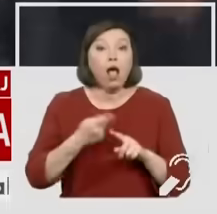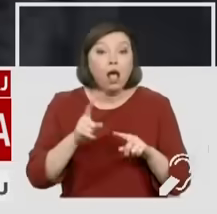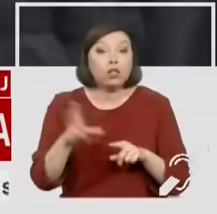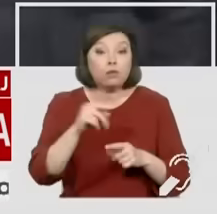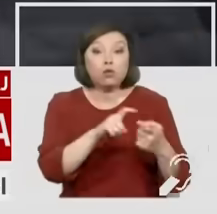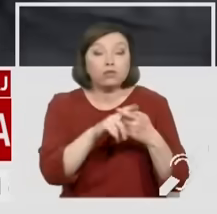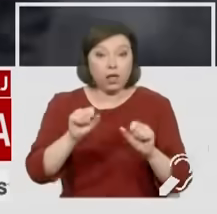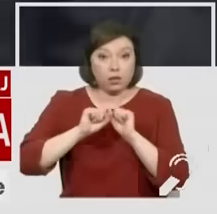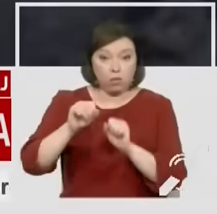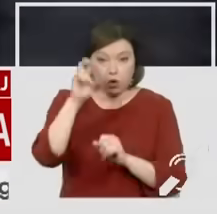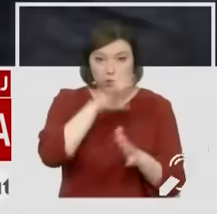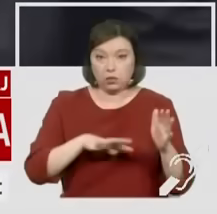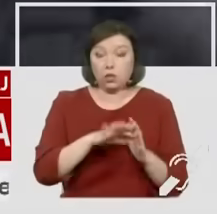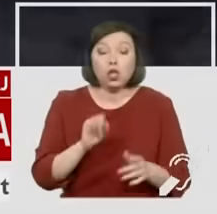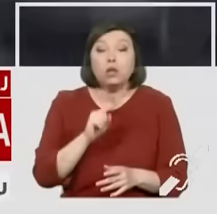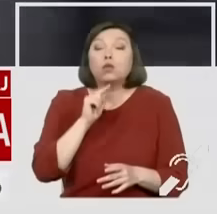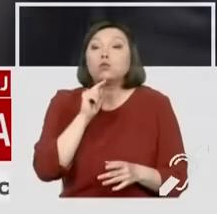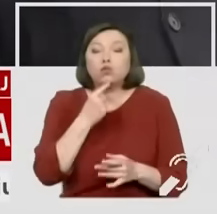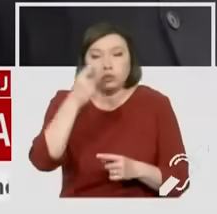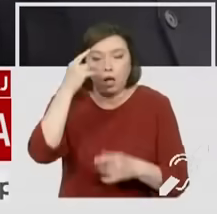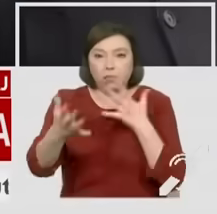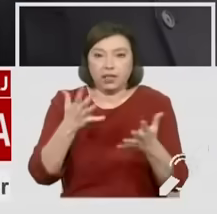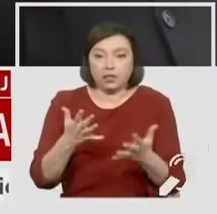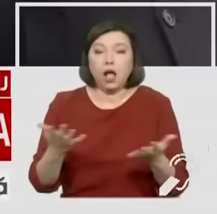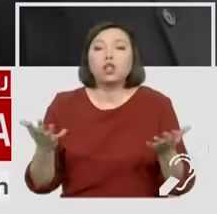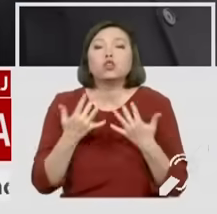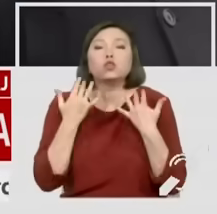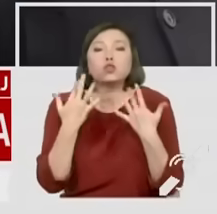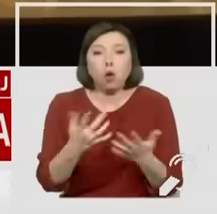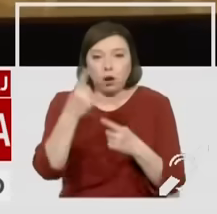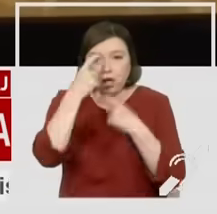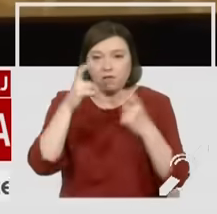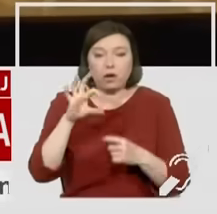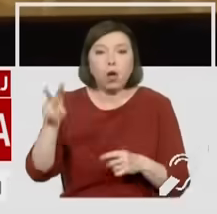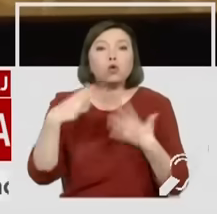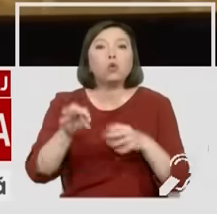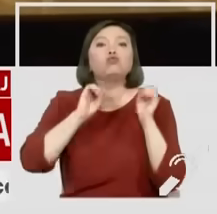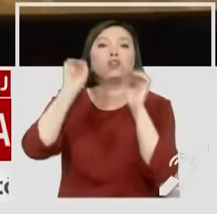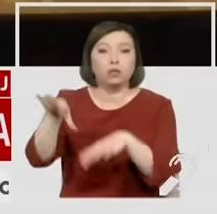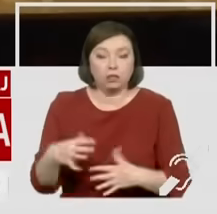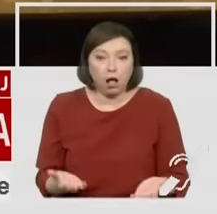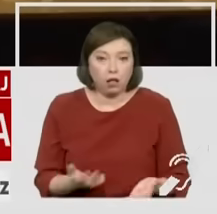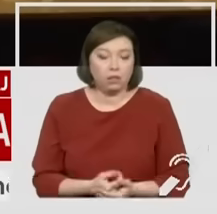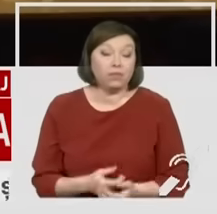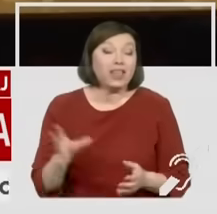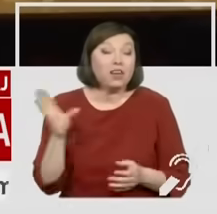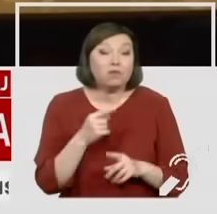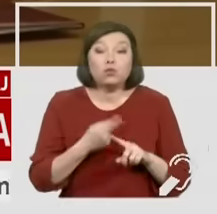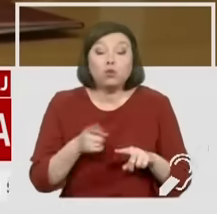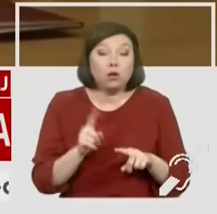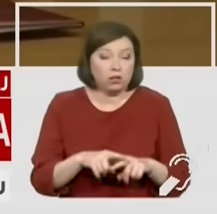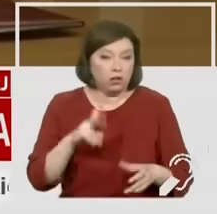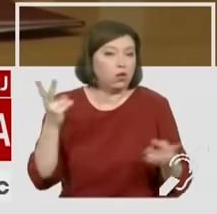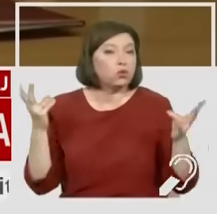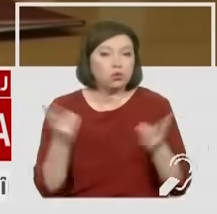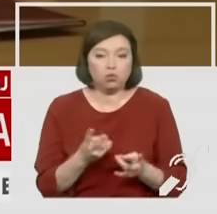a țării noastre. Este greu de estimat care este volumul de informații reale care a fost transmis. Toate aceste situații trebuie